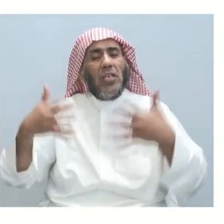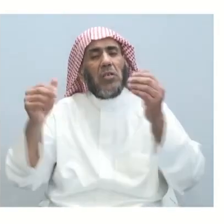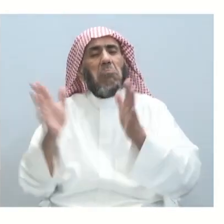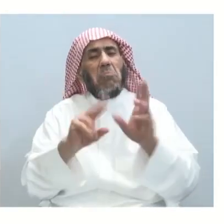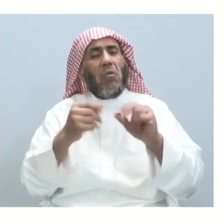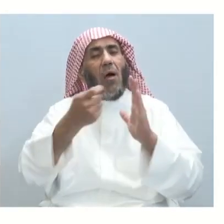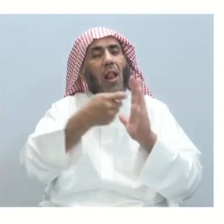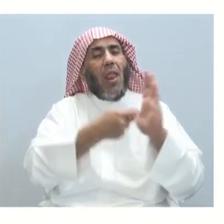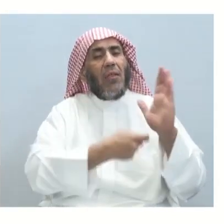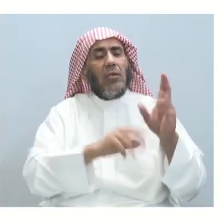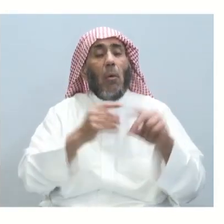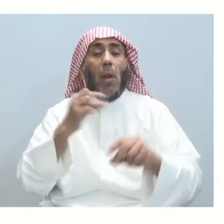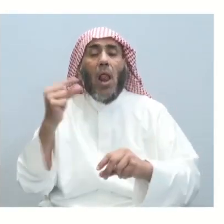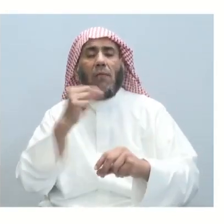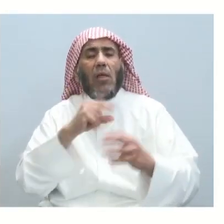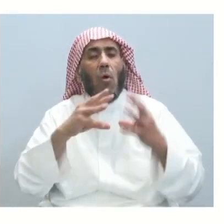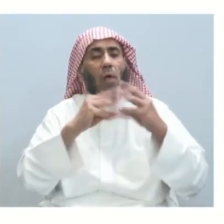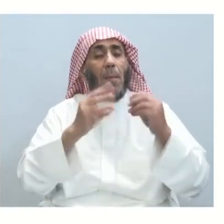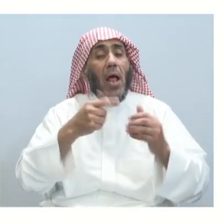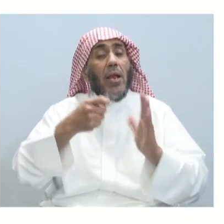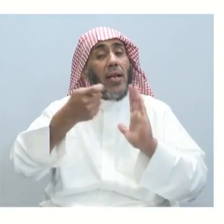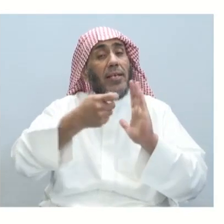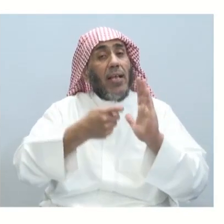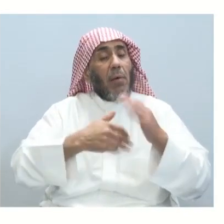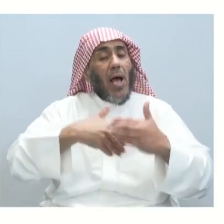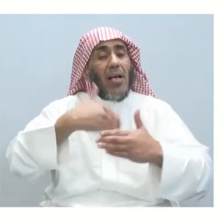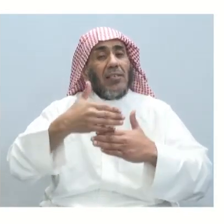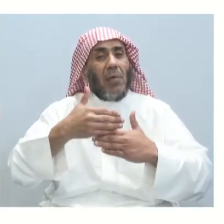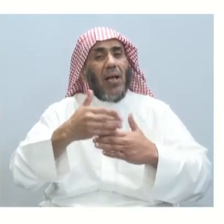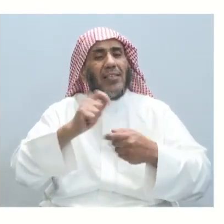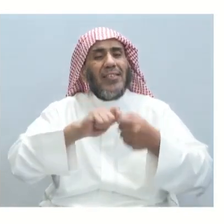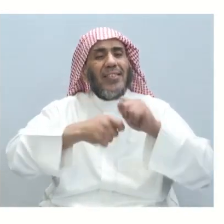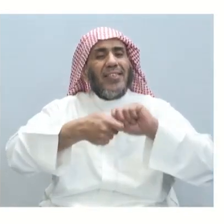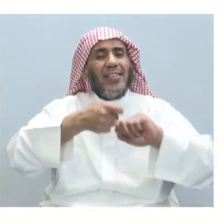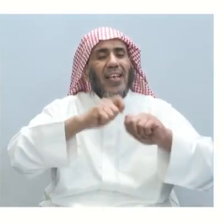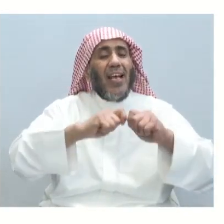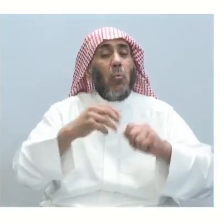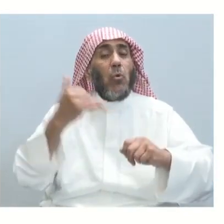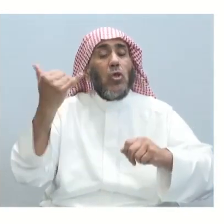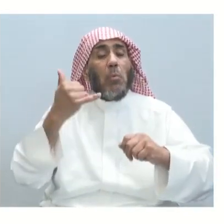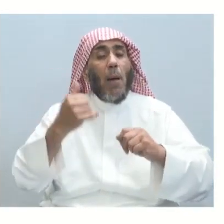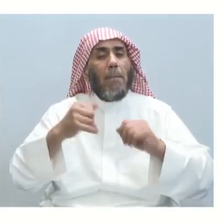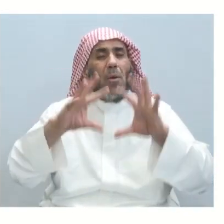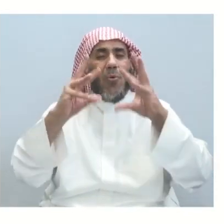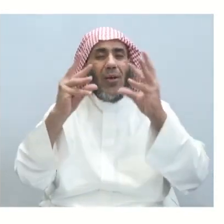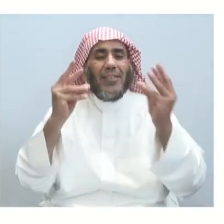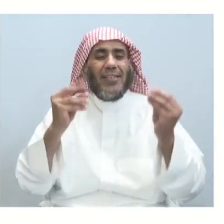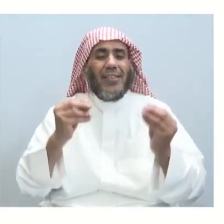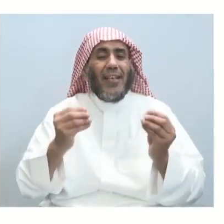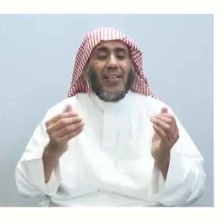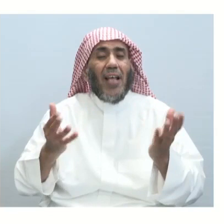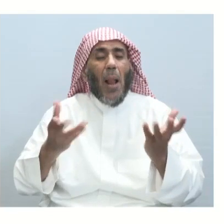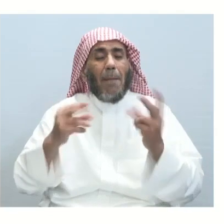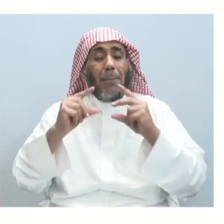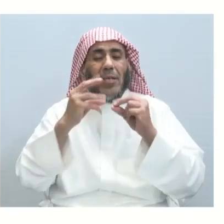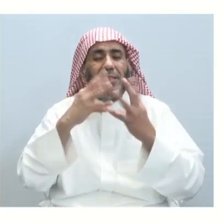على النثر سواء في الالفاظ ام في المعاني بل ان الكتابه اصبحت صنعه اصبحت صنعه واهتموا فيها بالمحسنات البديعيه واصبح